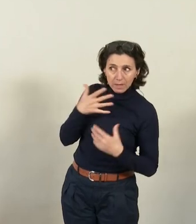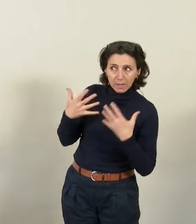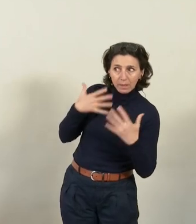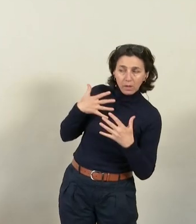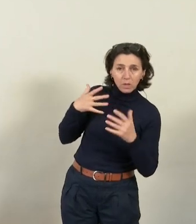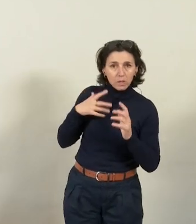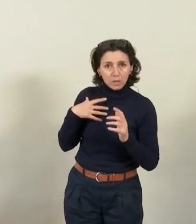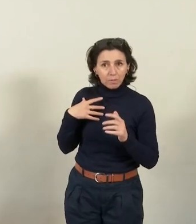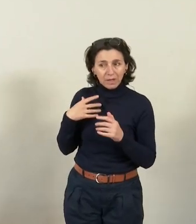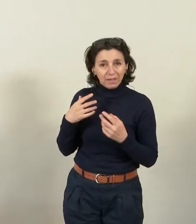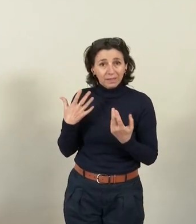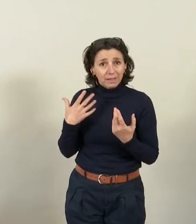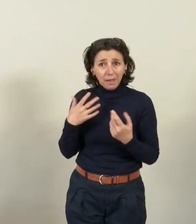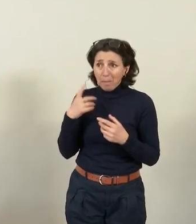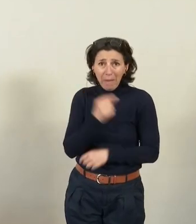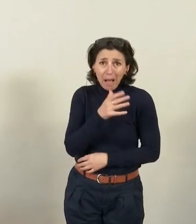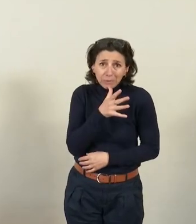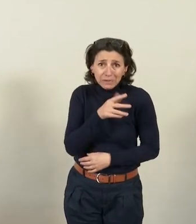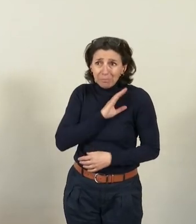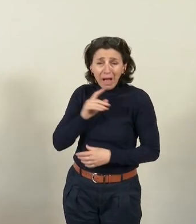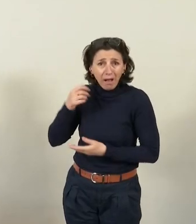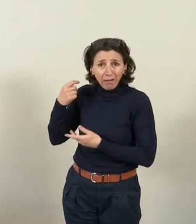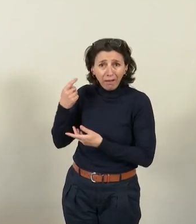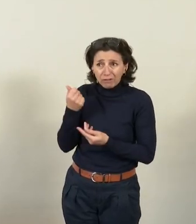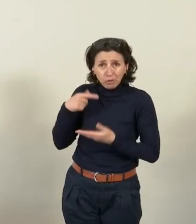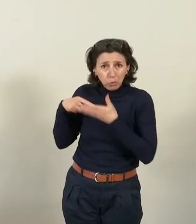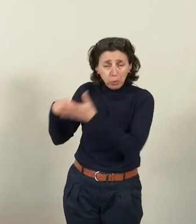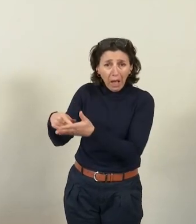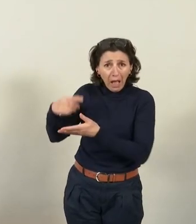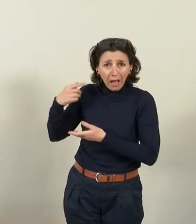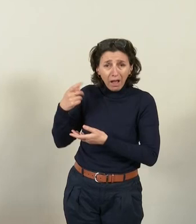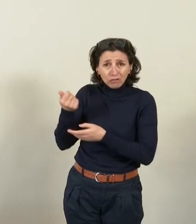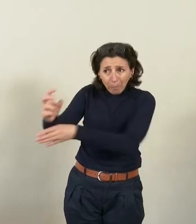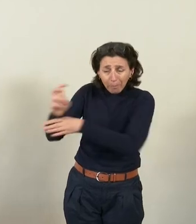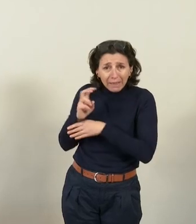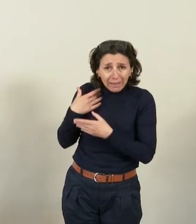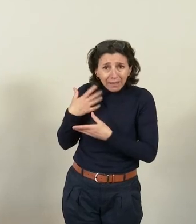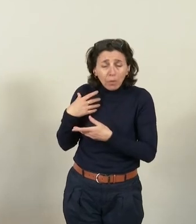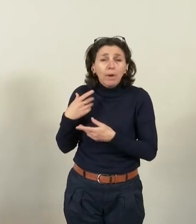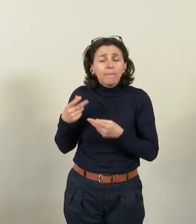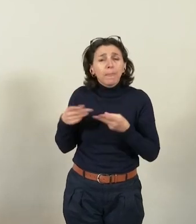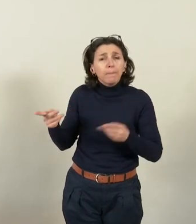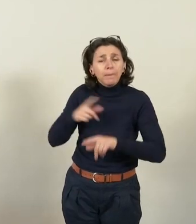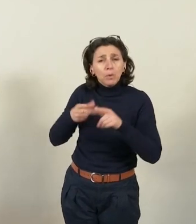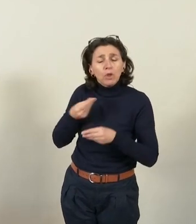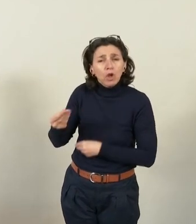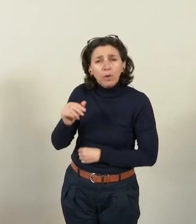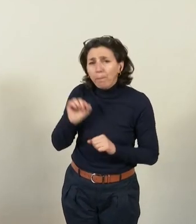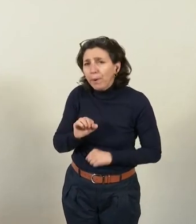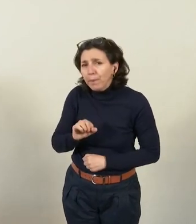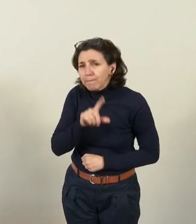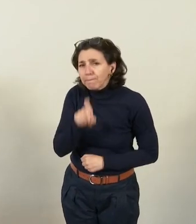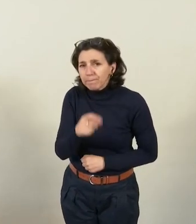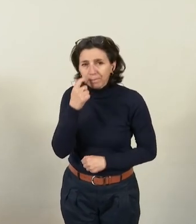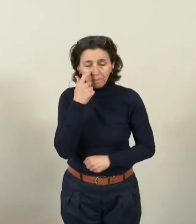partir piégés par leurs emprunts vous leur accordez un permis de louer je voudrais citer parce qu'il vaut mieux